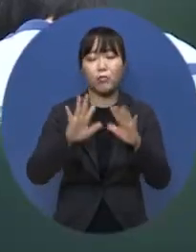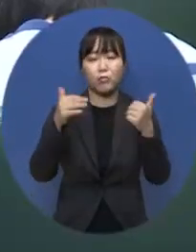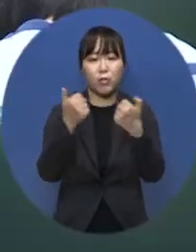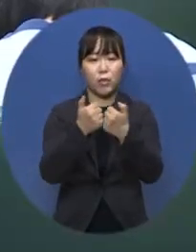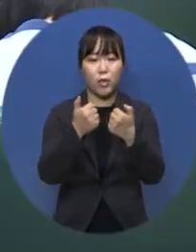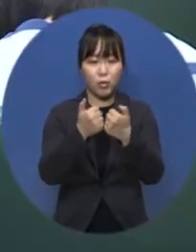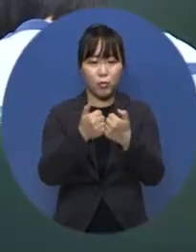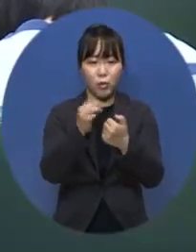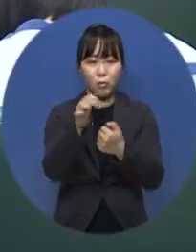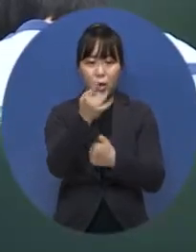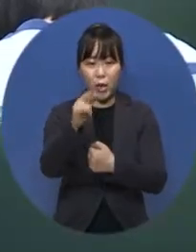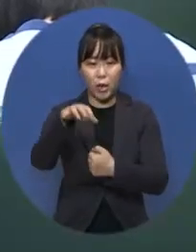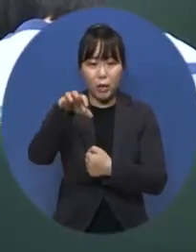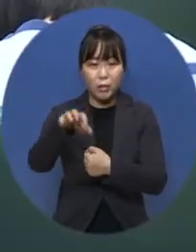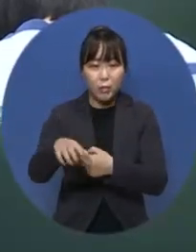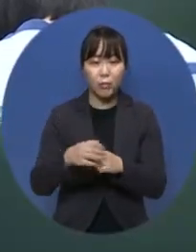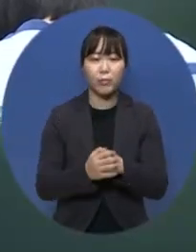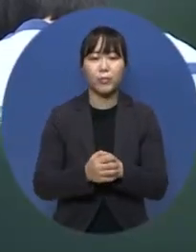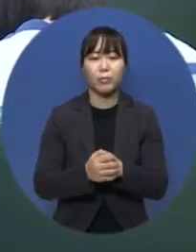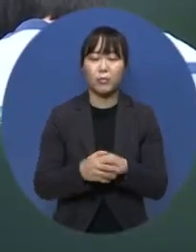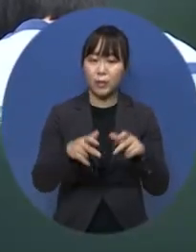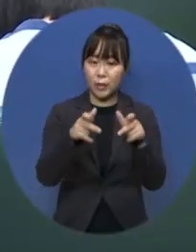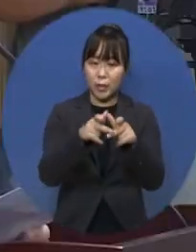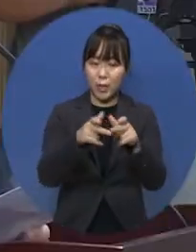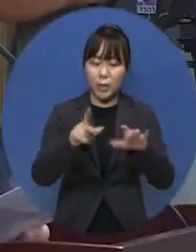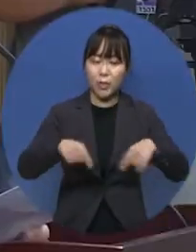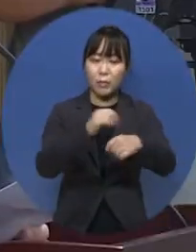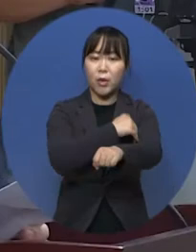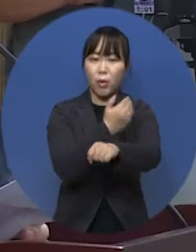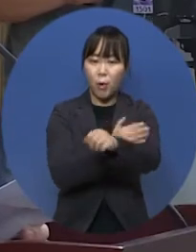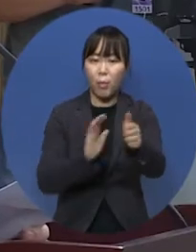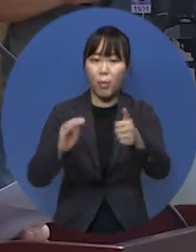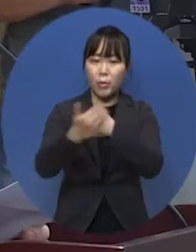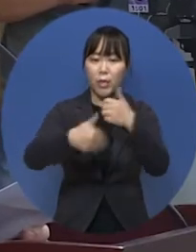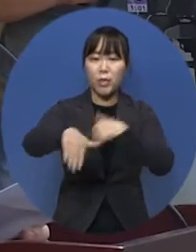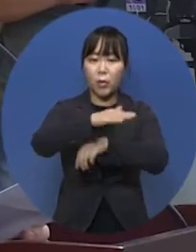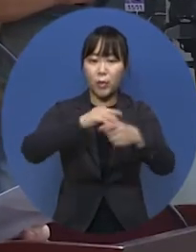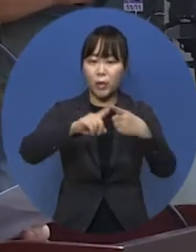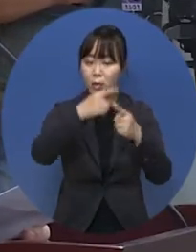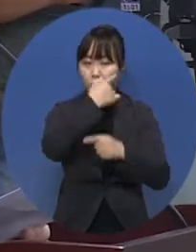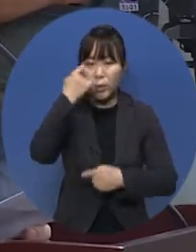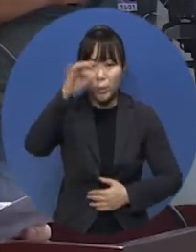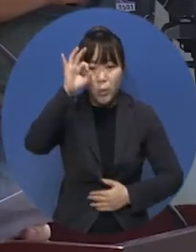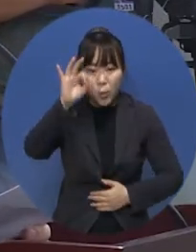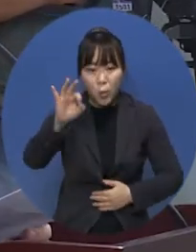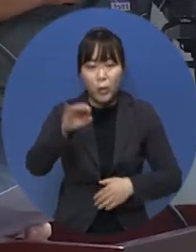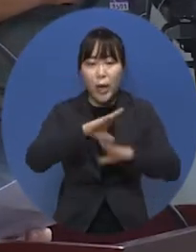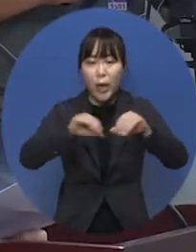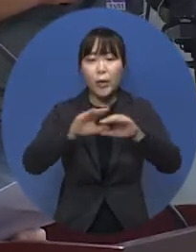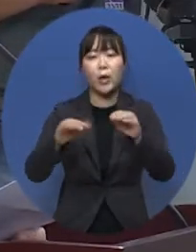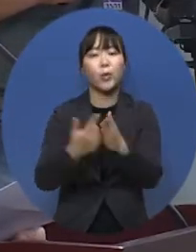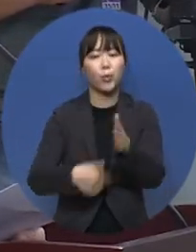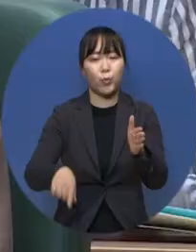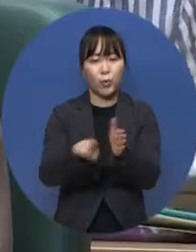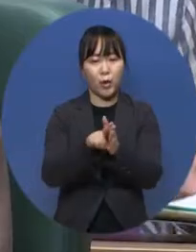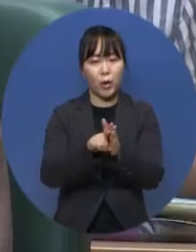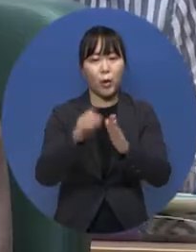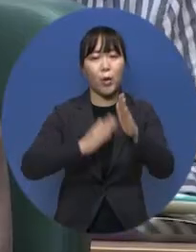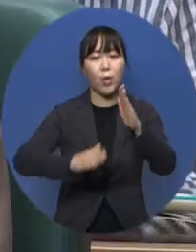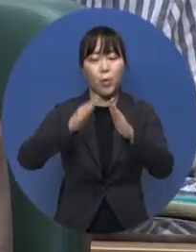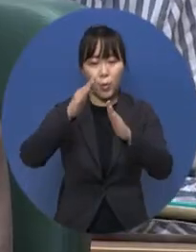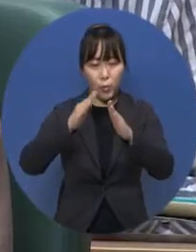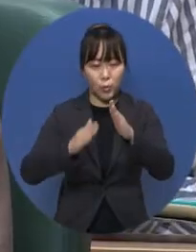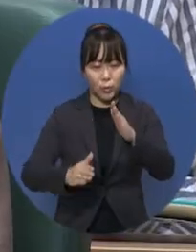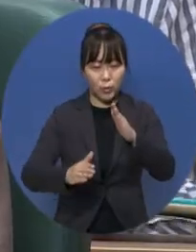간 제3세미나실에서 장애인 참정권 보장의 현황을 살펴보고 이를 해소하기 위한